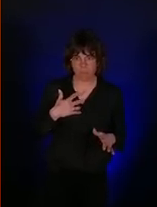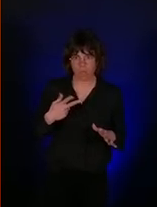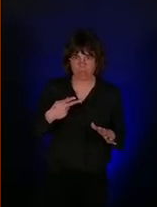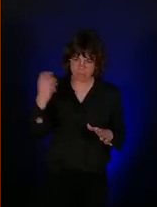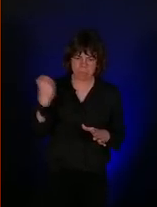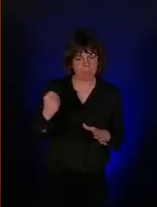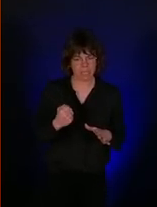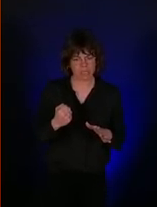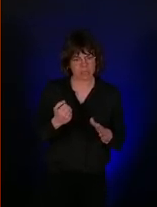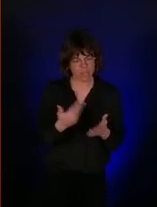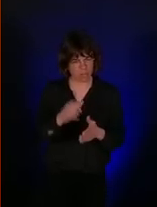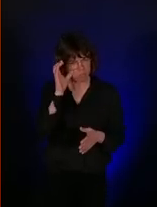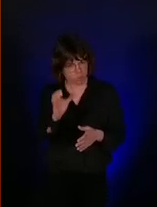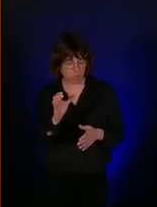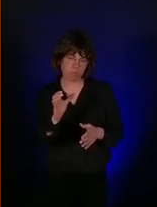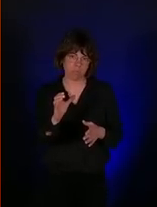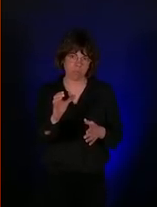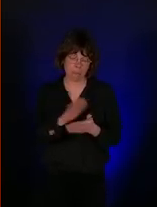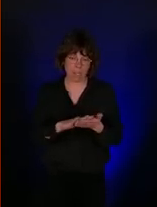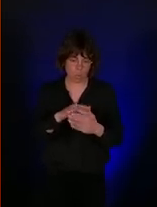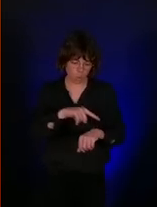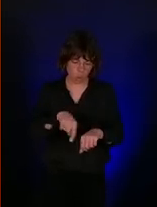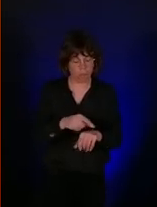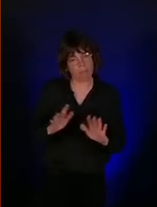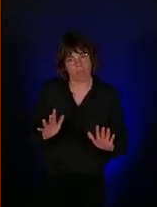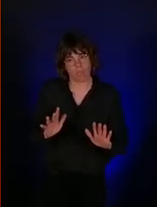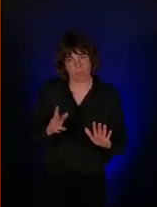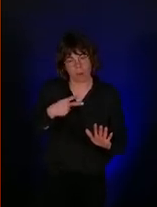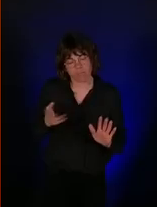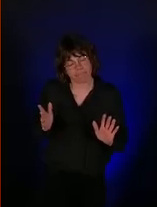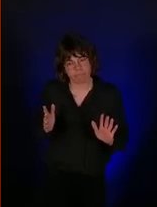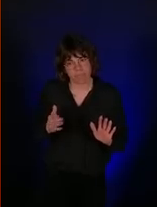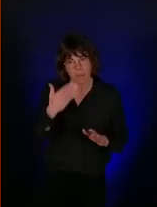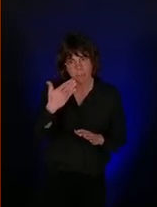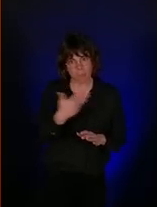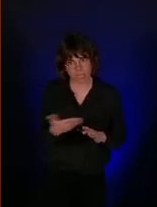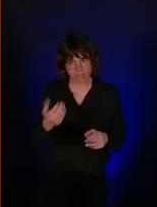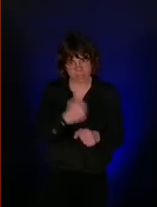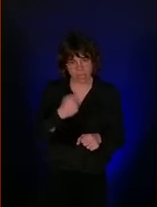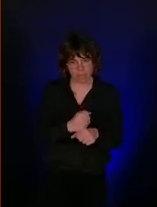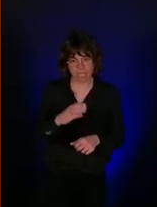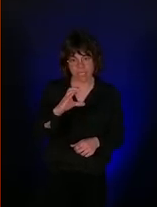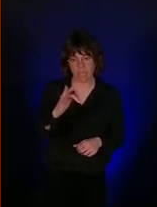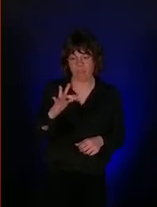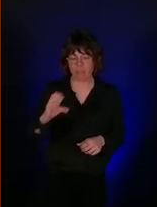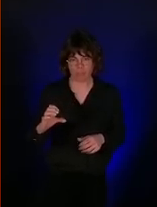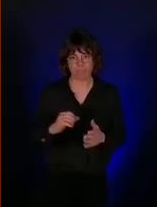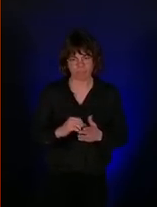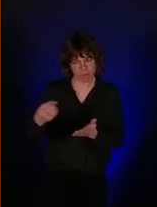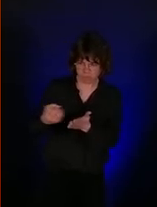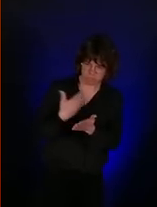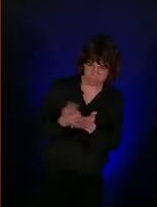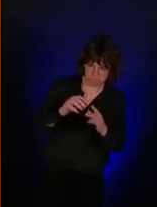plus mal. Donc, j'ai pris sur mon temps, excusez-moi. En fait, je voulais d'abord remercier le travail de la CFC, qui nous a